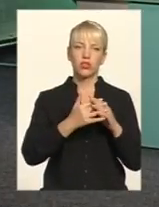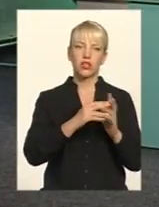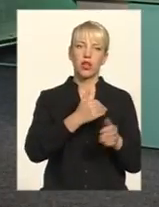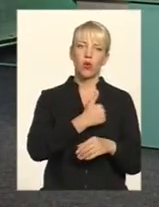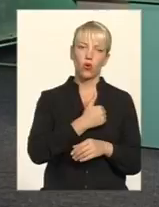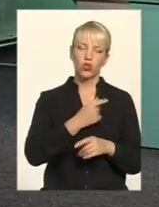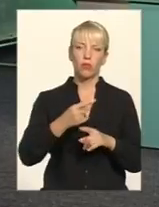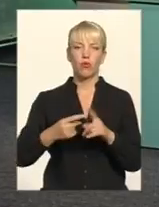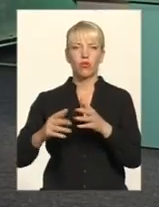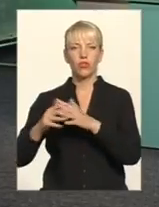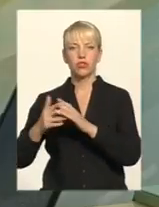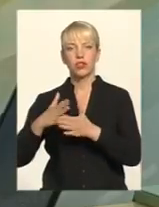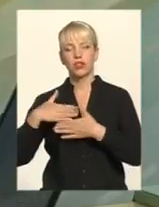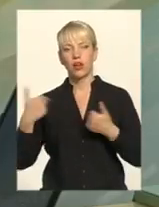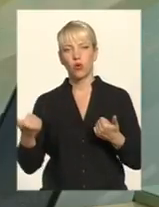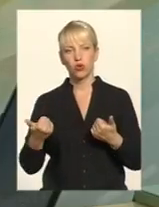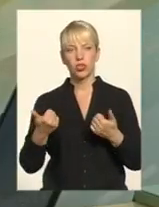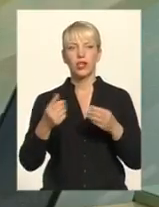хоче.